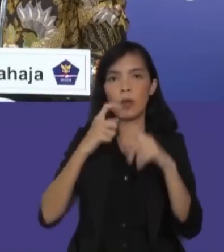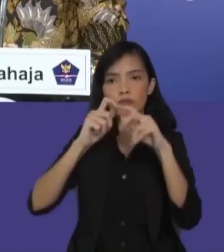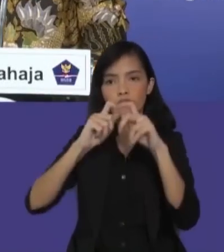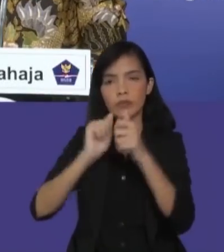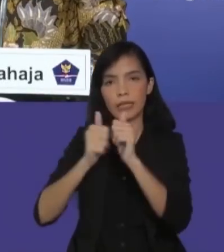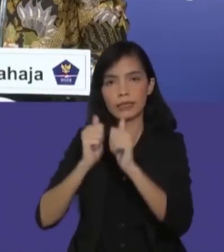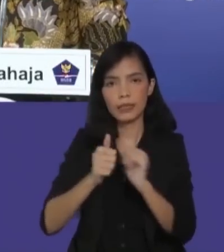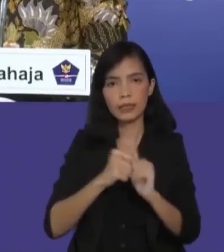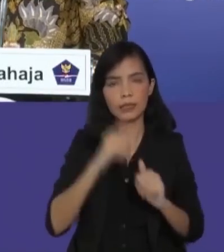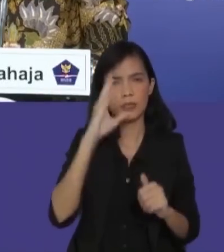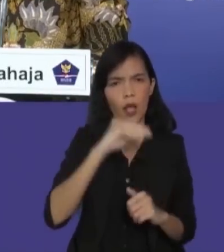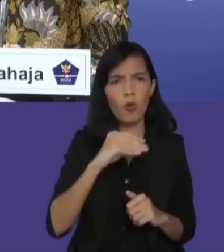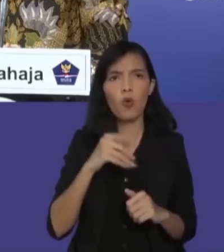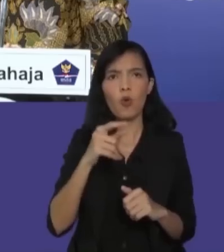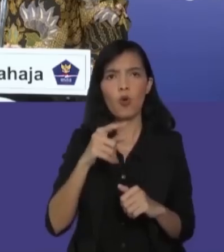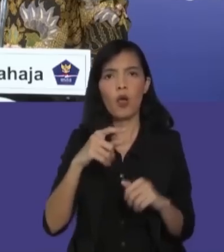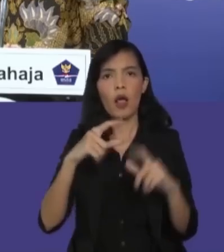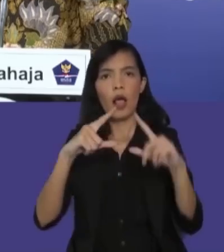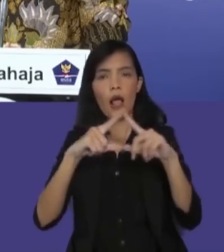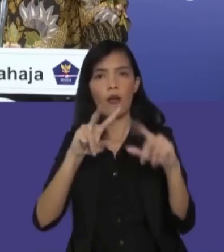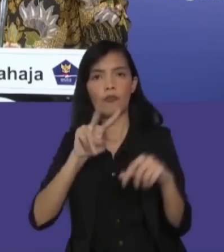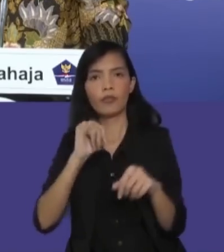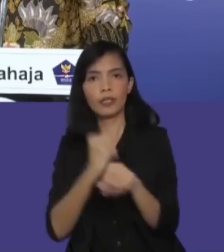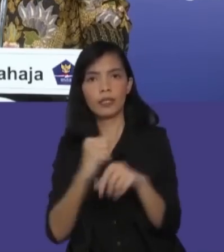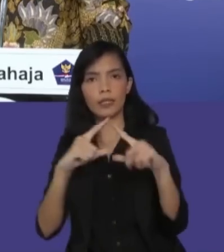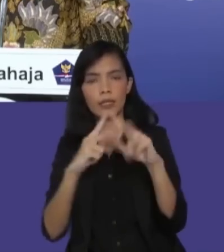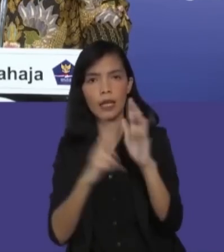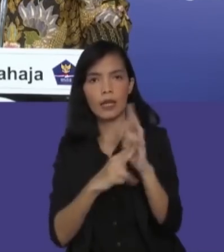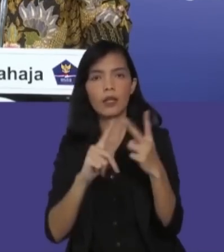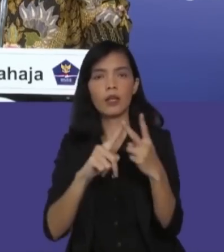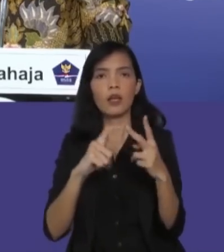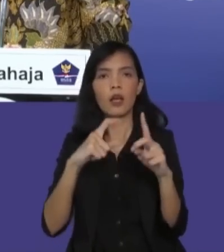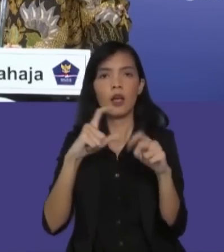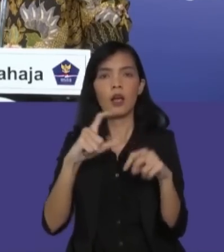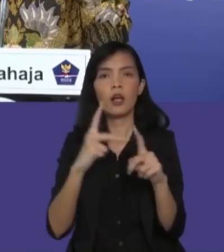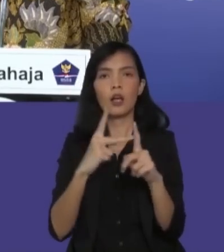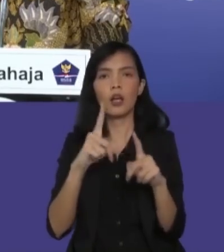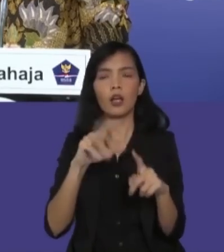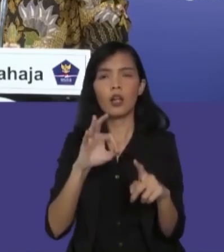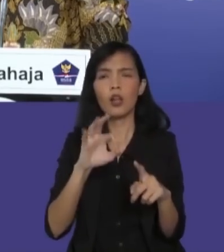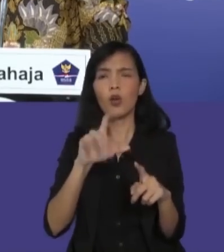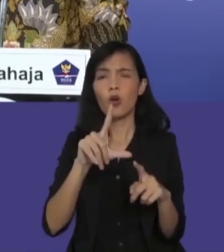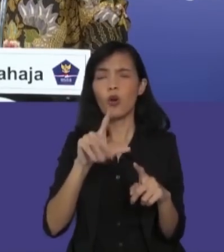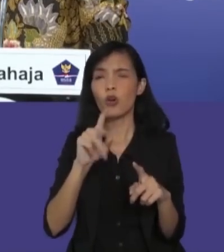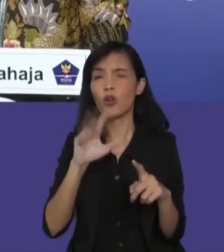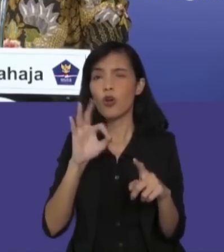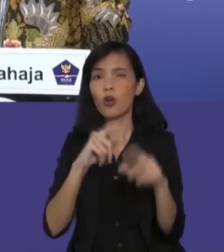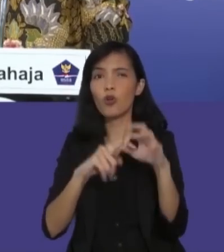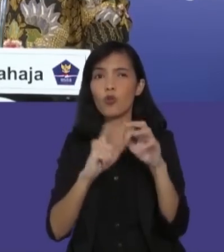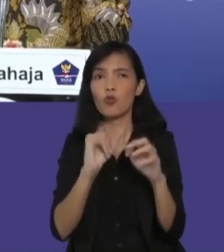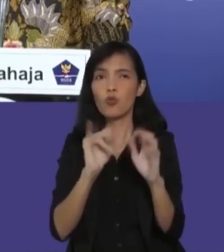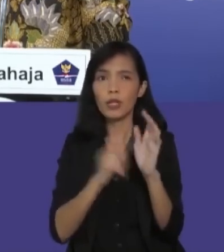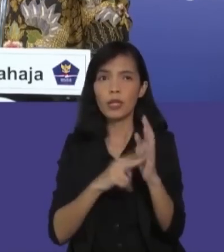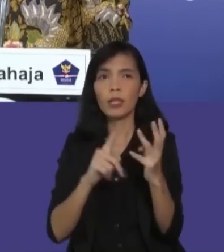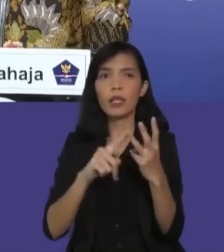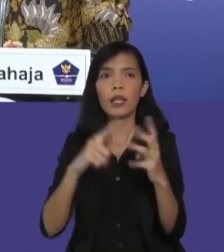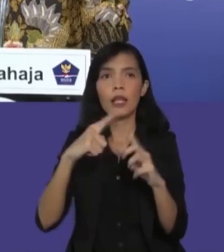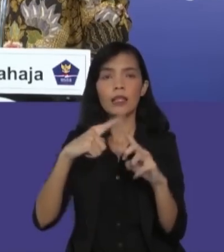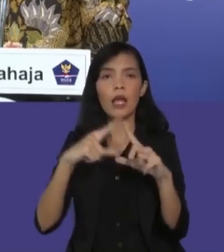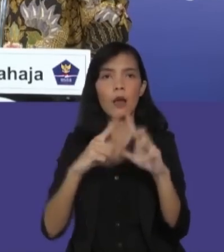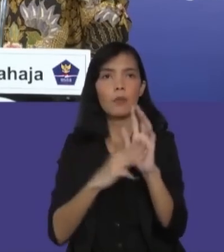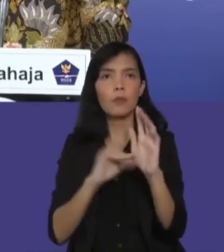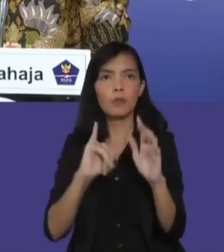tahu semua pernah dengar, baik itu Avigan, klorokin, ya, kemudian Tamiflu, ya, dan kemudian juga